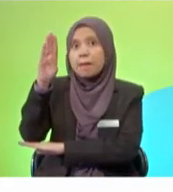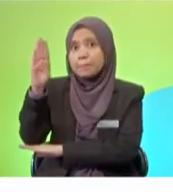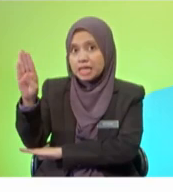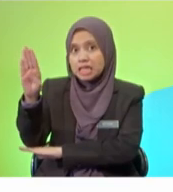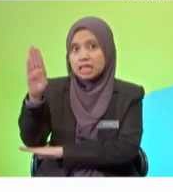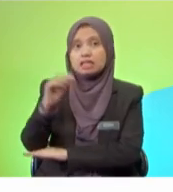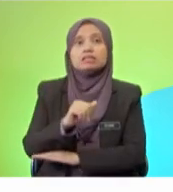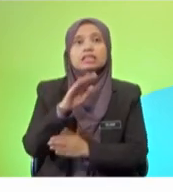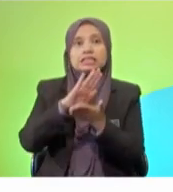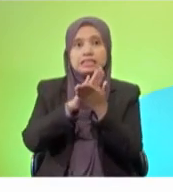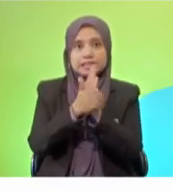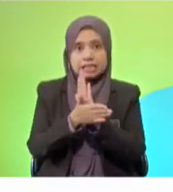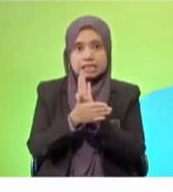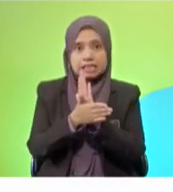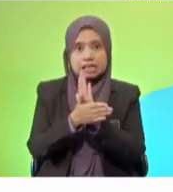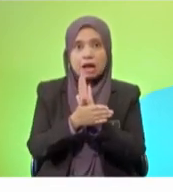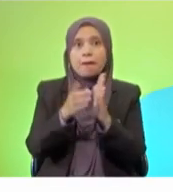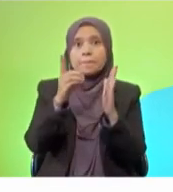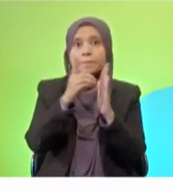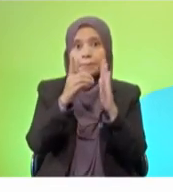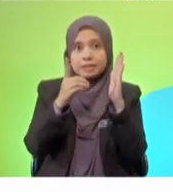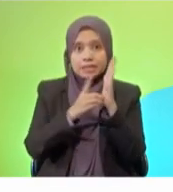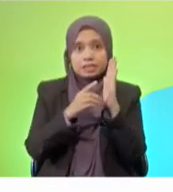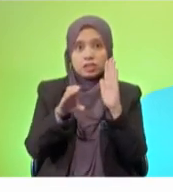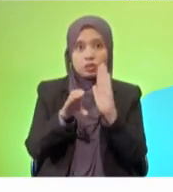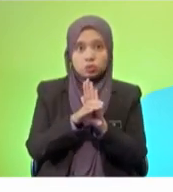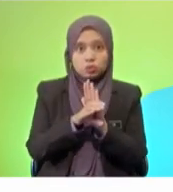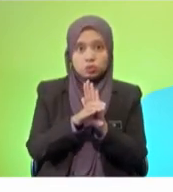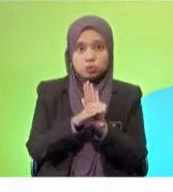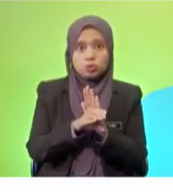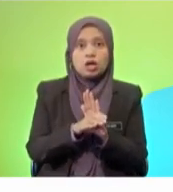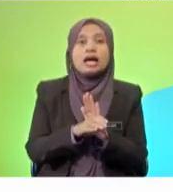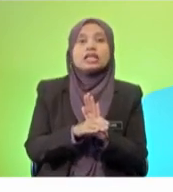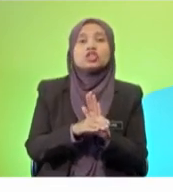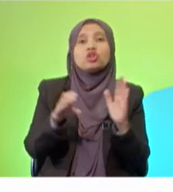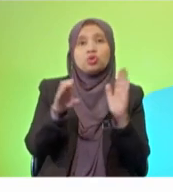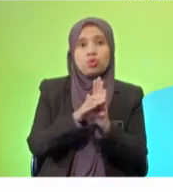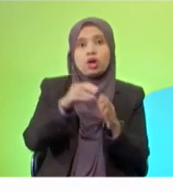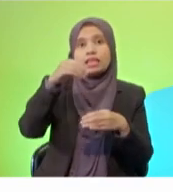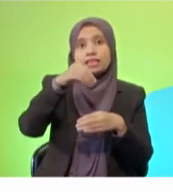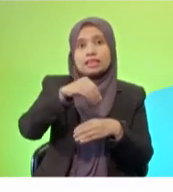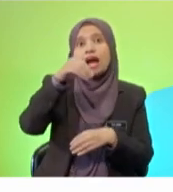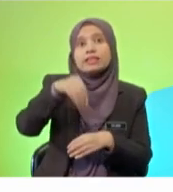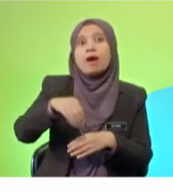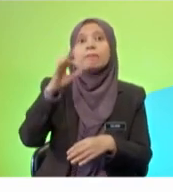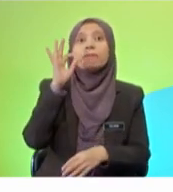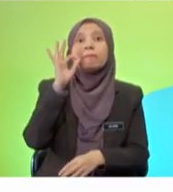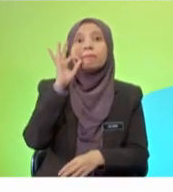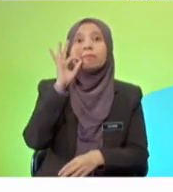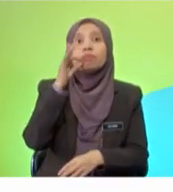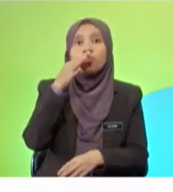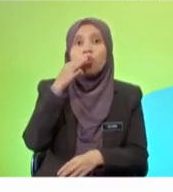jadi berdasarkan contoh yang saya Tunjukkan ini kita dapat lihat tanam buah durian Belanda durian Belanda